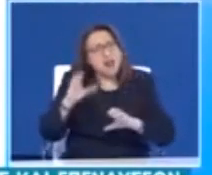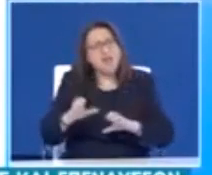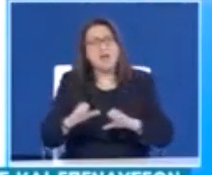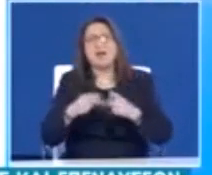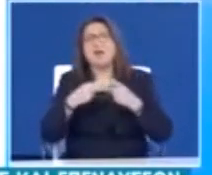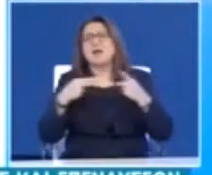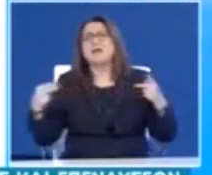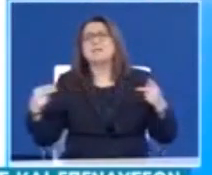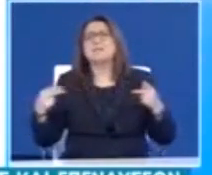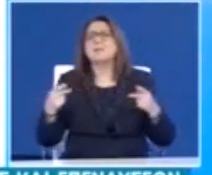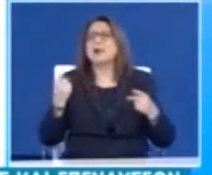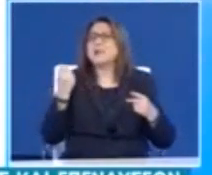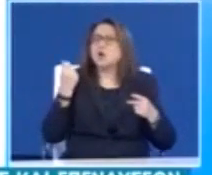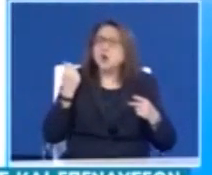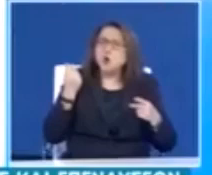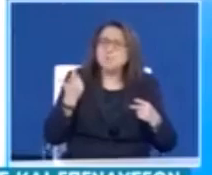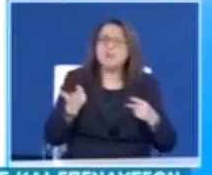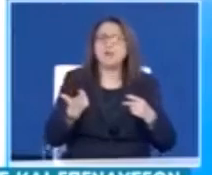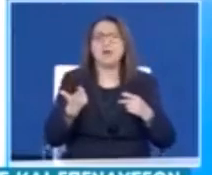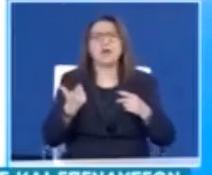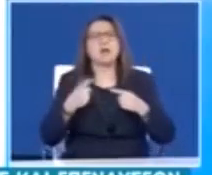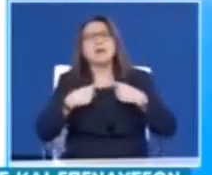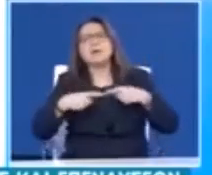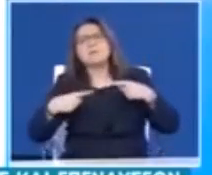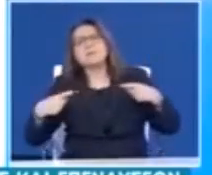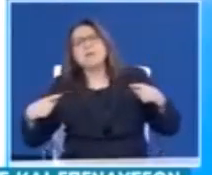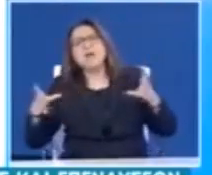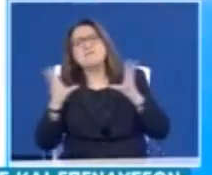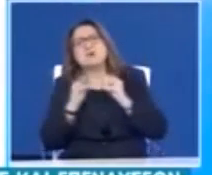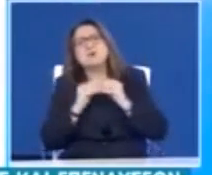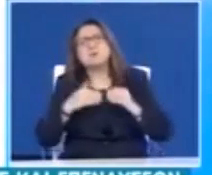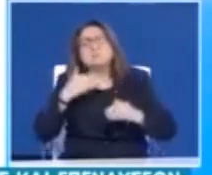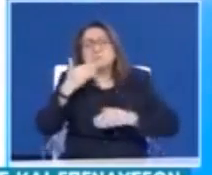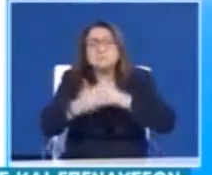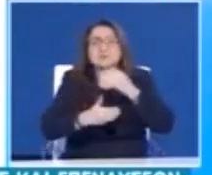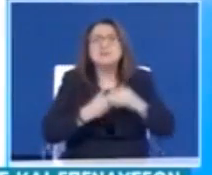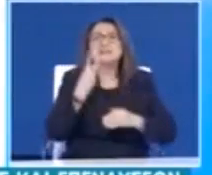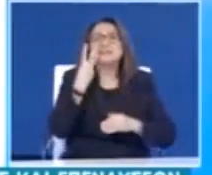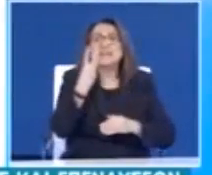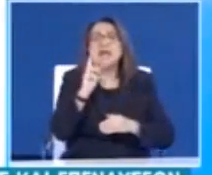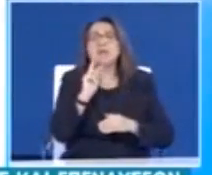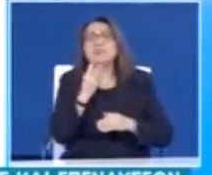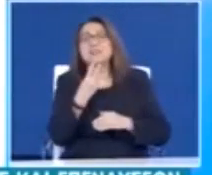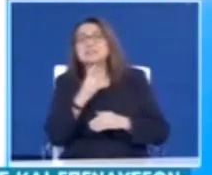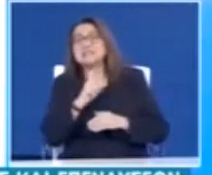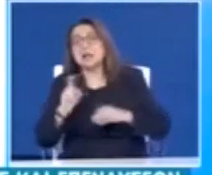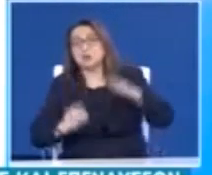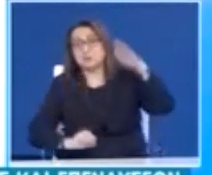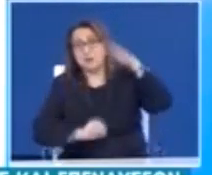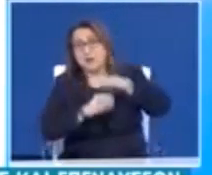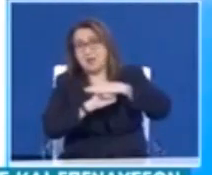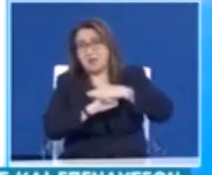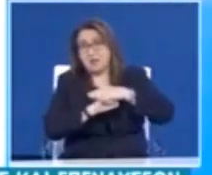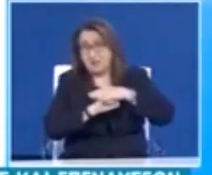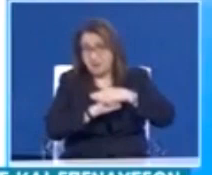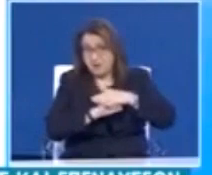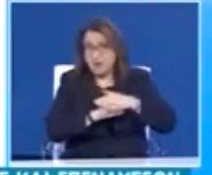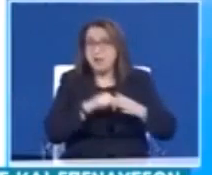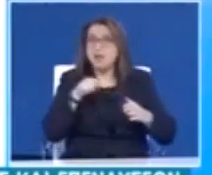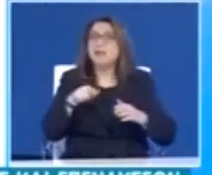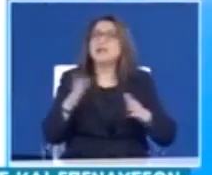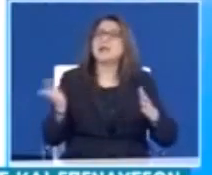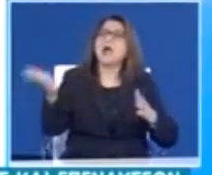ενέργεια, κυκλική οικονομία και κρίσιμες υποδομές με αναμενόμενη μόχλευση έως 3 δισεκατομμύρια. Δημιουργία πιλωτικού προγράμματος